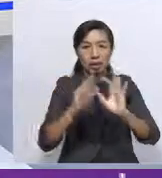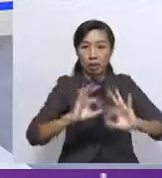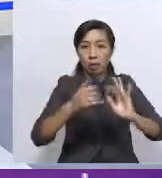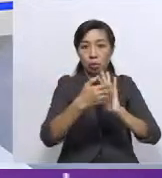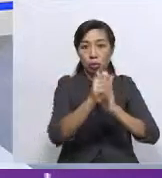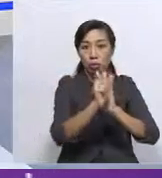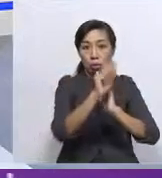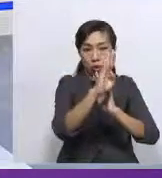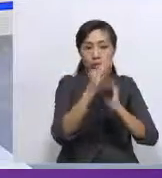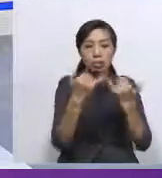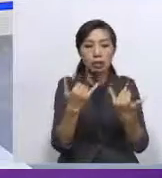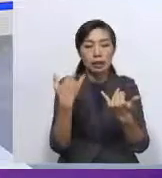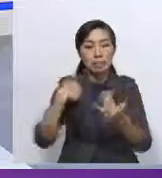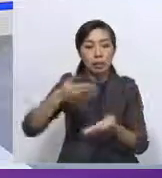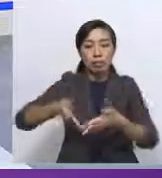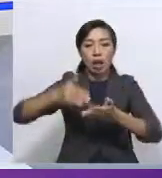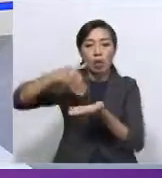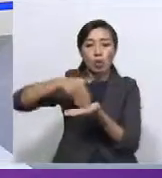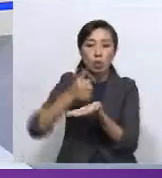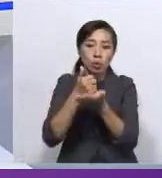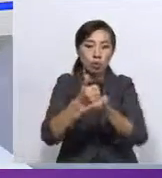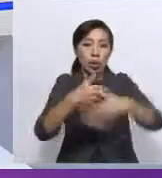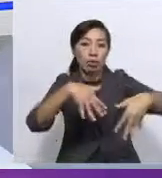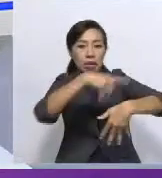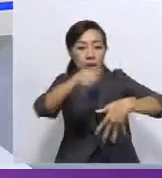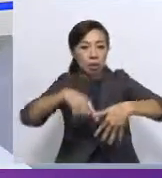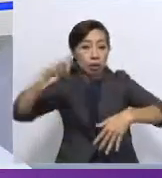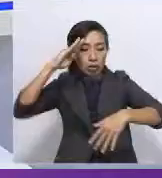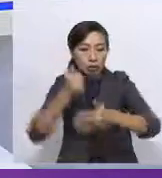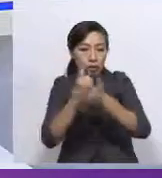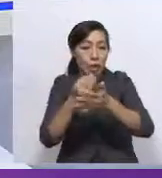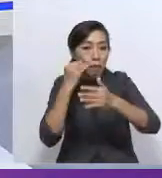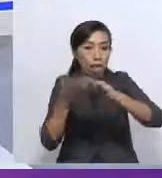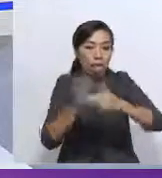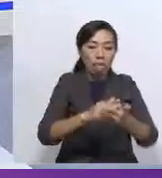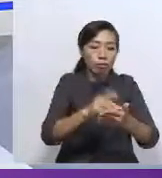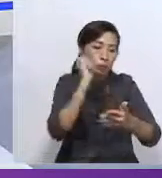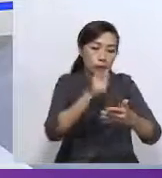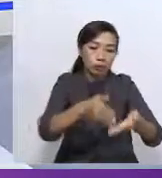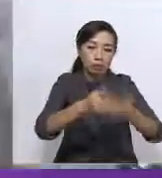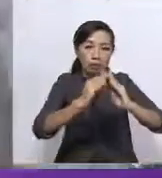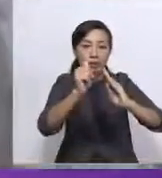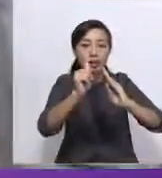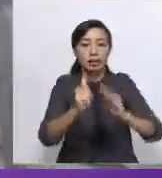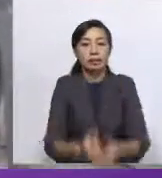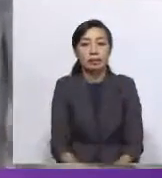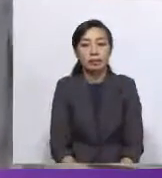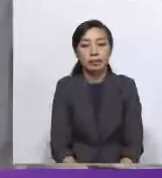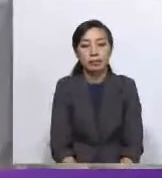ธานีขณะนี้นะครับมีการตั้งศูนย์ช่วยเหลือและระดมกำลังทหารเข้าไปช่วยซ่อมแซมบ้านเรือนของประชาชนแล้วครับ